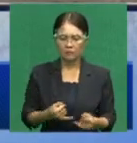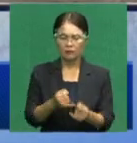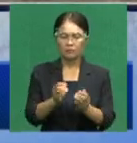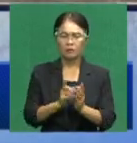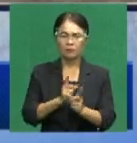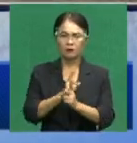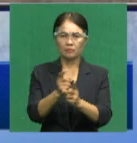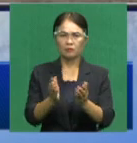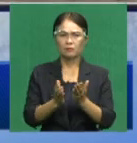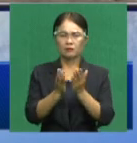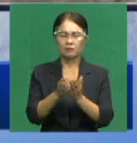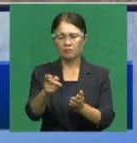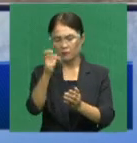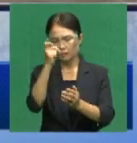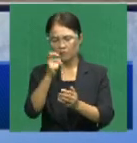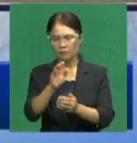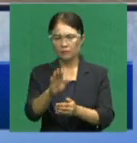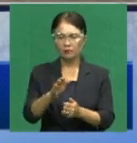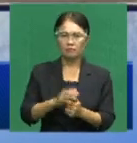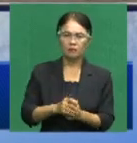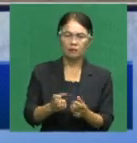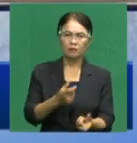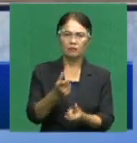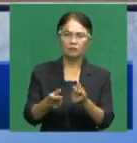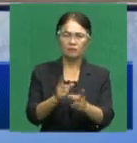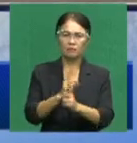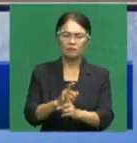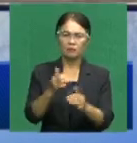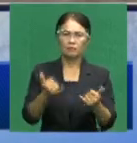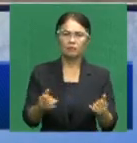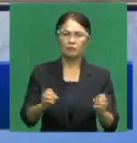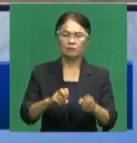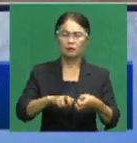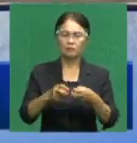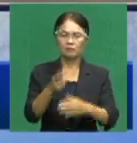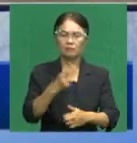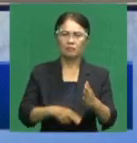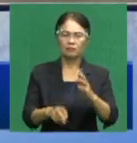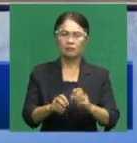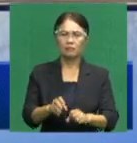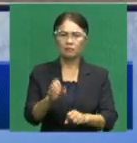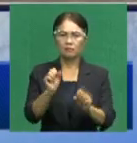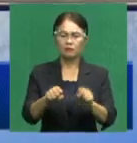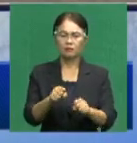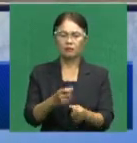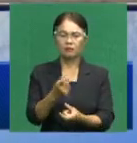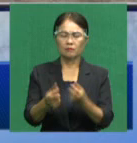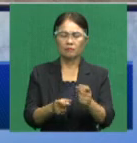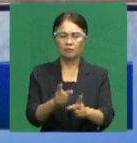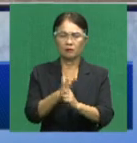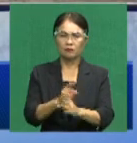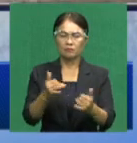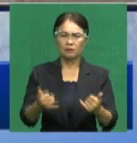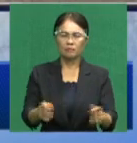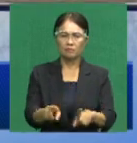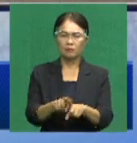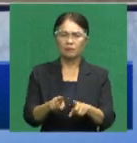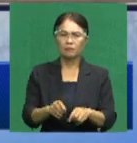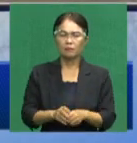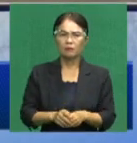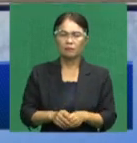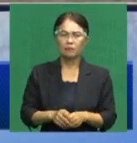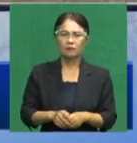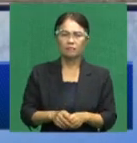งกบานได้หายบากรกระทาทัวร์ดำเนินตามนี่เหมือนมีปัญหาไอเด็กก็กดไอทัวร์ดำเนินตามนี้บ้านโดยที่นี่ผ่องได้คุณ